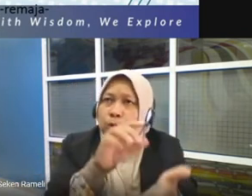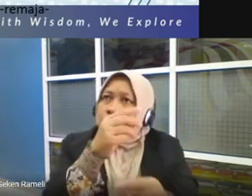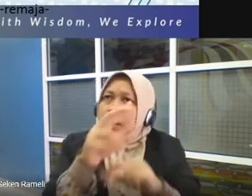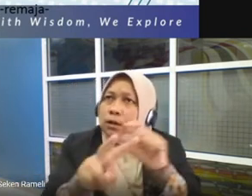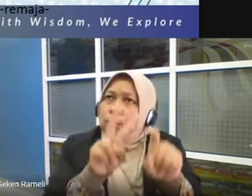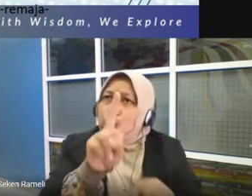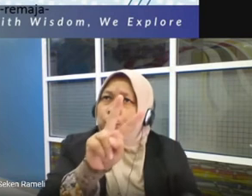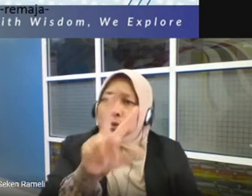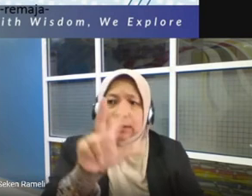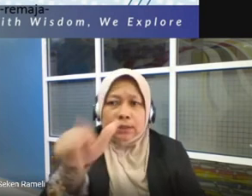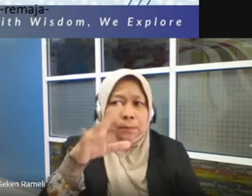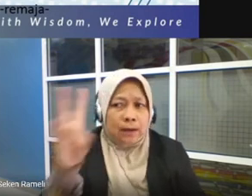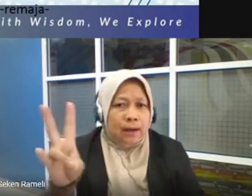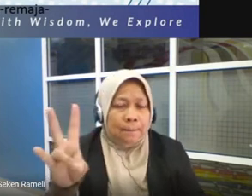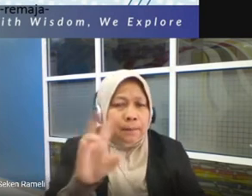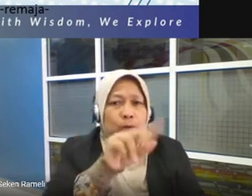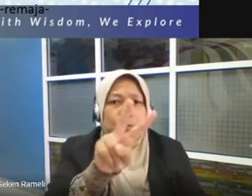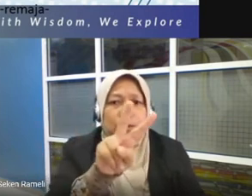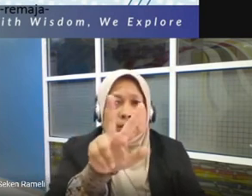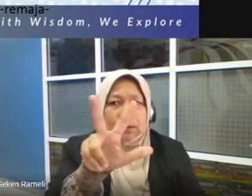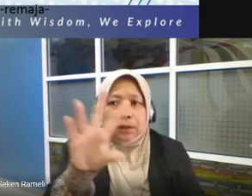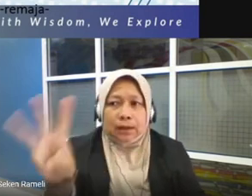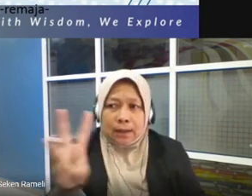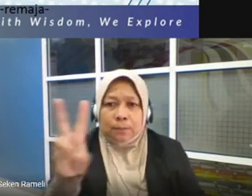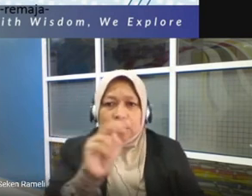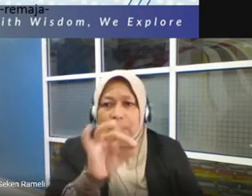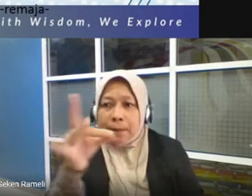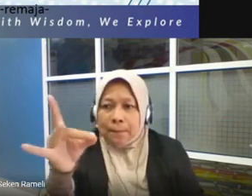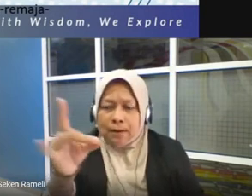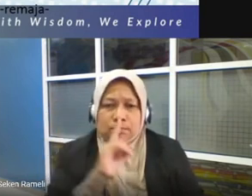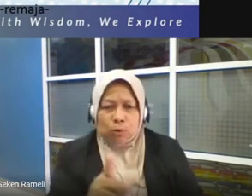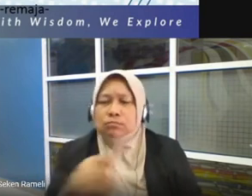23 Jun 2018 yang mana sebanyak